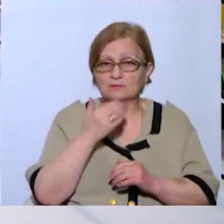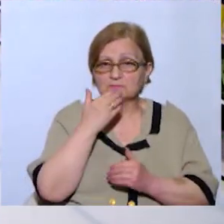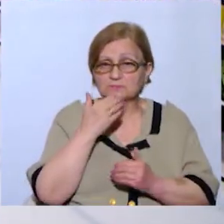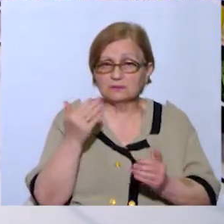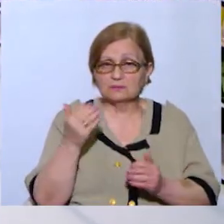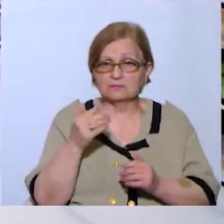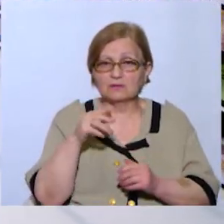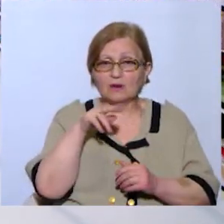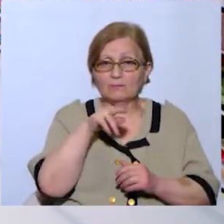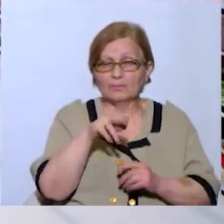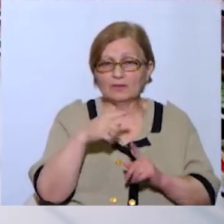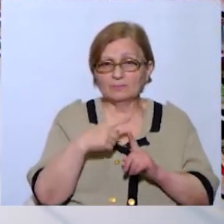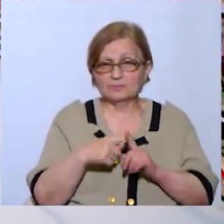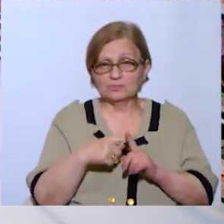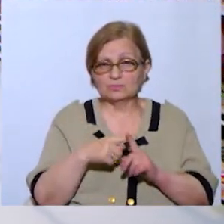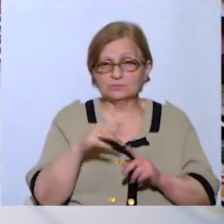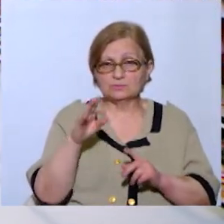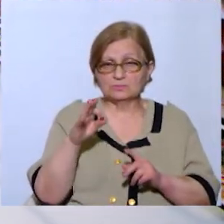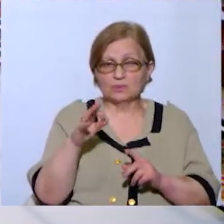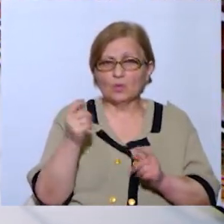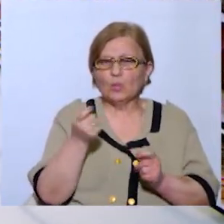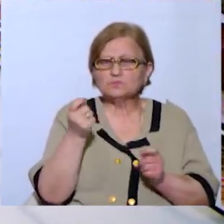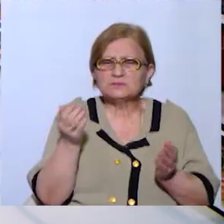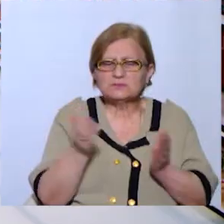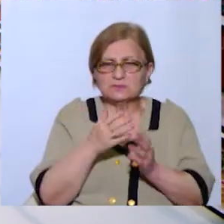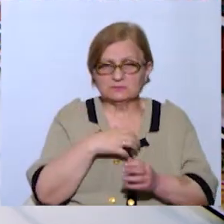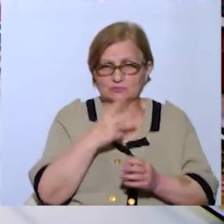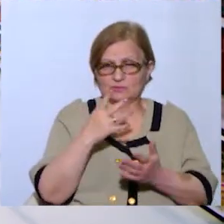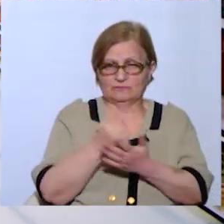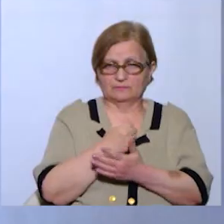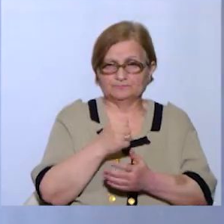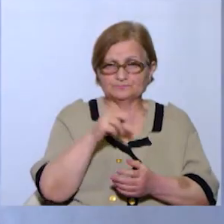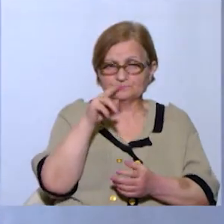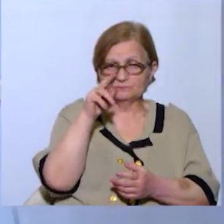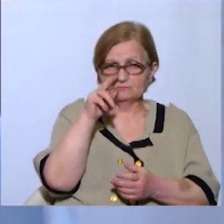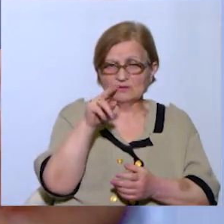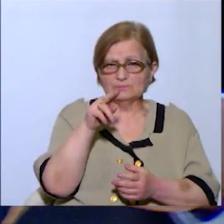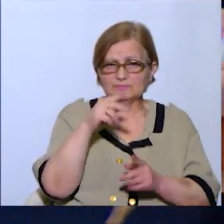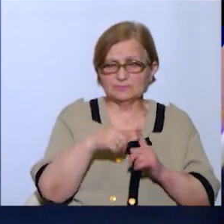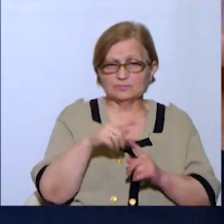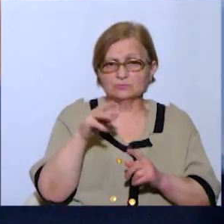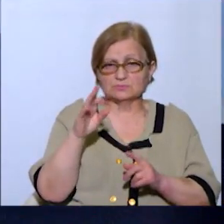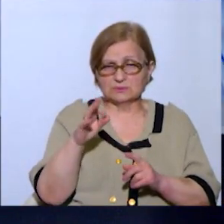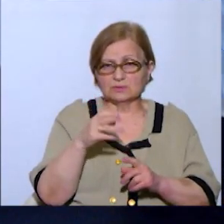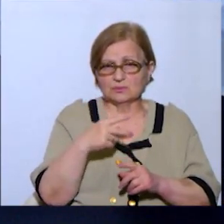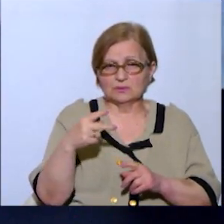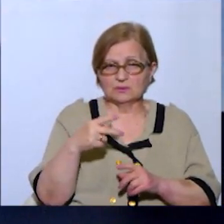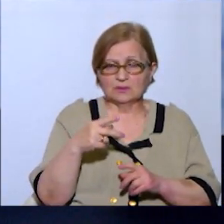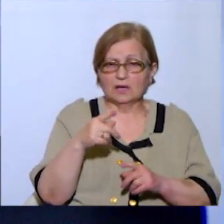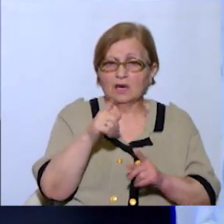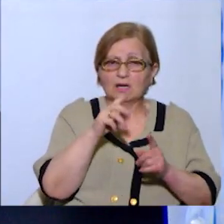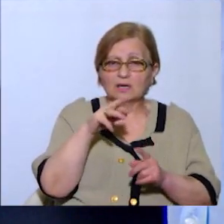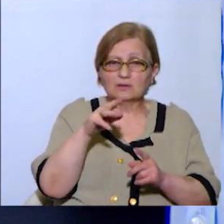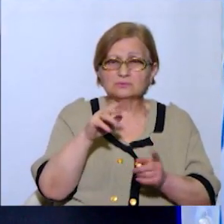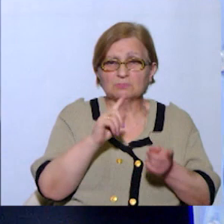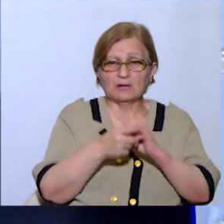მიზანზე ზრუნვა, რომ p+q-ს უმცირესი მნიშვნელობა უნდა ვიპოვოთ. შესაბამისად, p+q უდრის და ქუს ნაცვლად ჩავსვათ